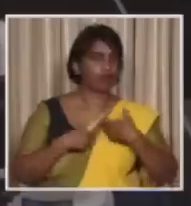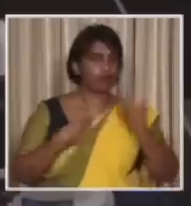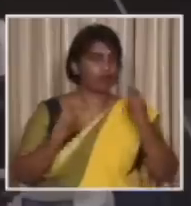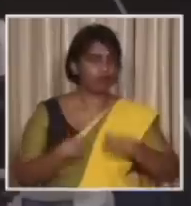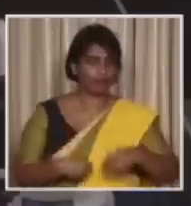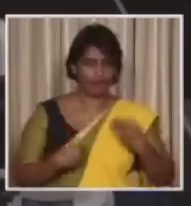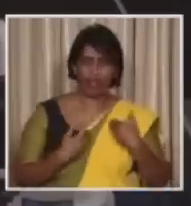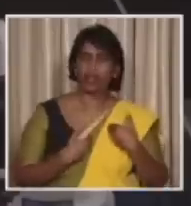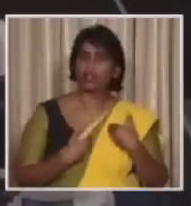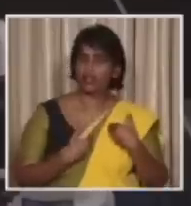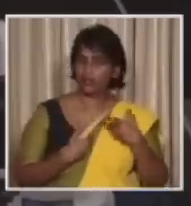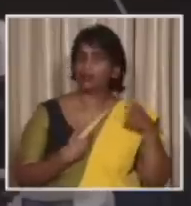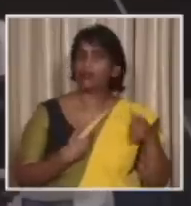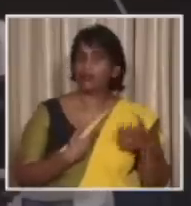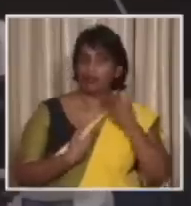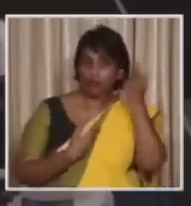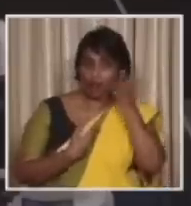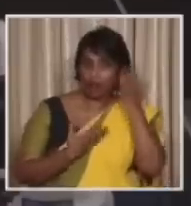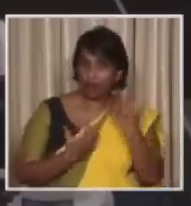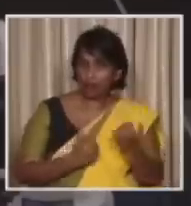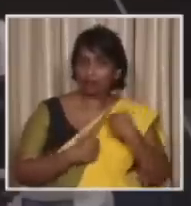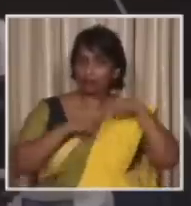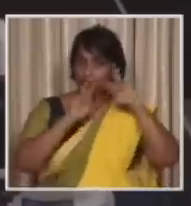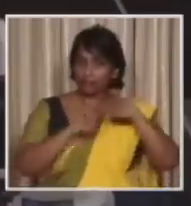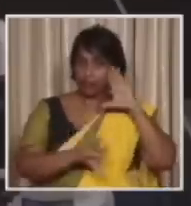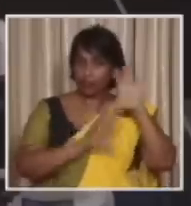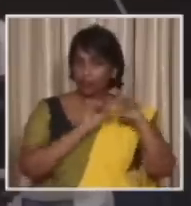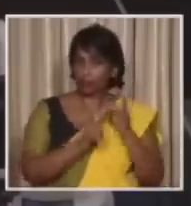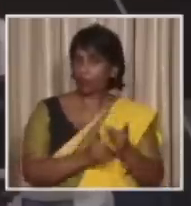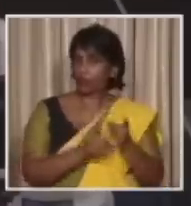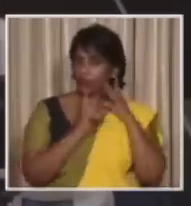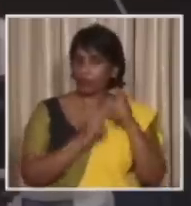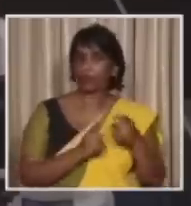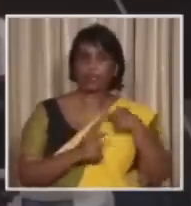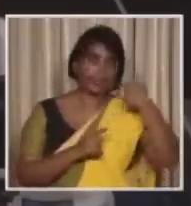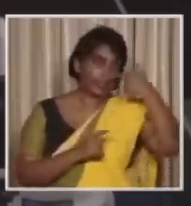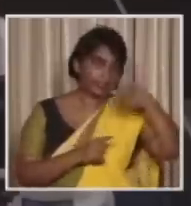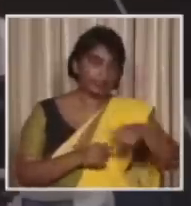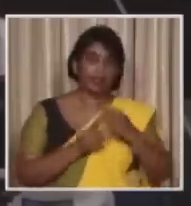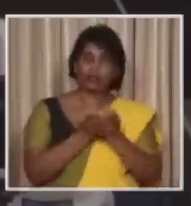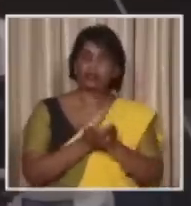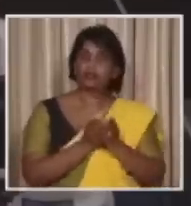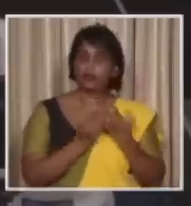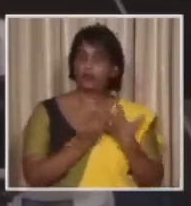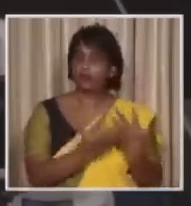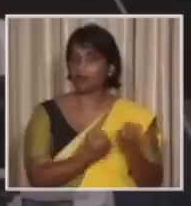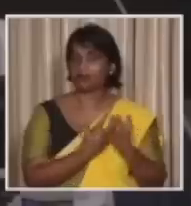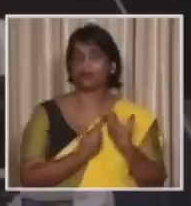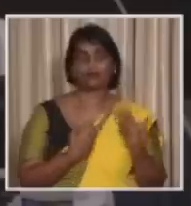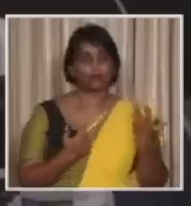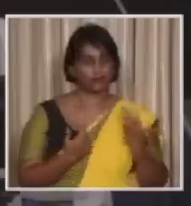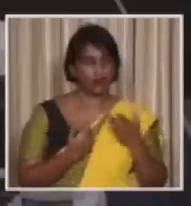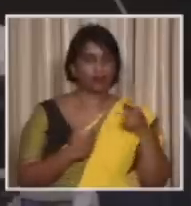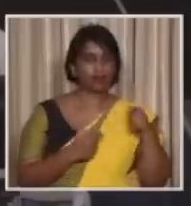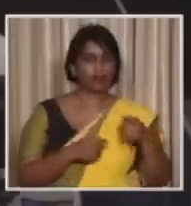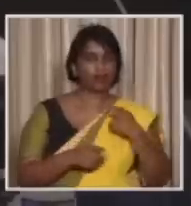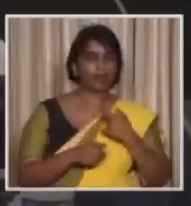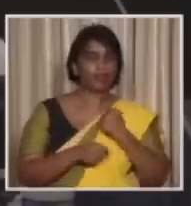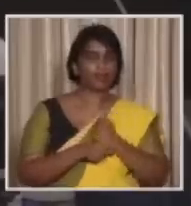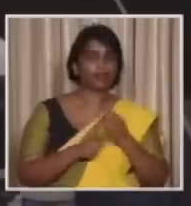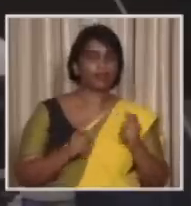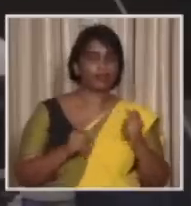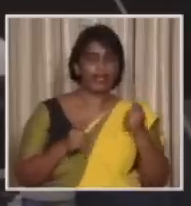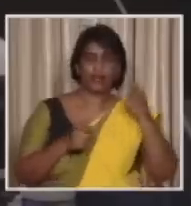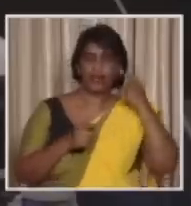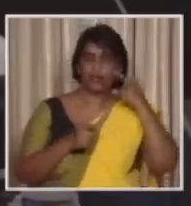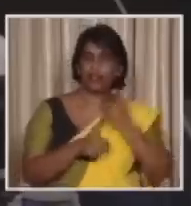වුණා. ඒ හොයාගත්ත සමීක්ෂණ දත්තවලට අනුව අපේ තෙල් සම්පත කැණීම් කරලා ගන්න අපේ ගෑස් සම්පත කැණීම්